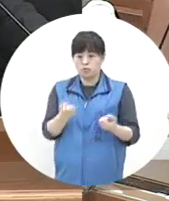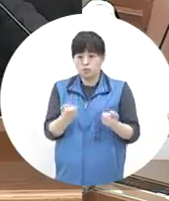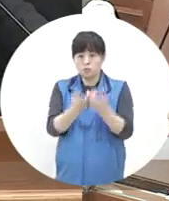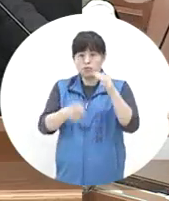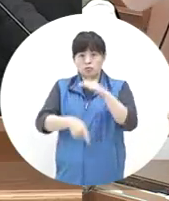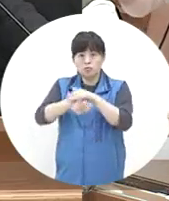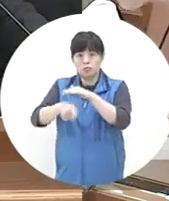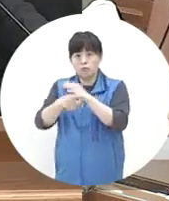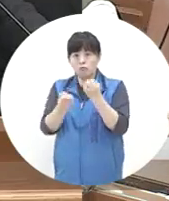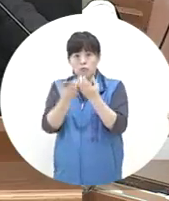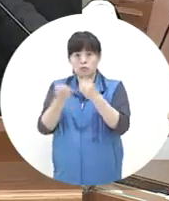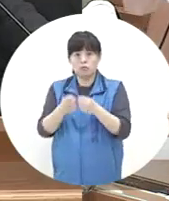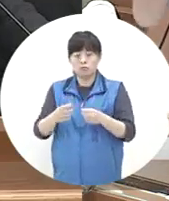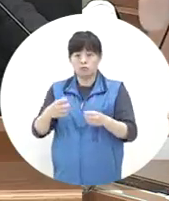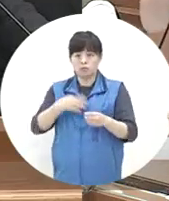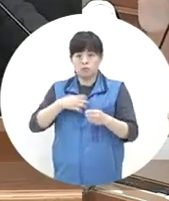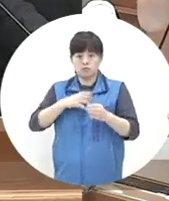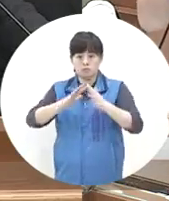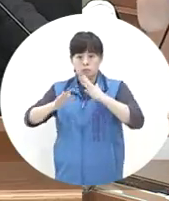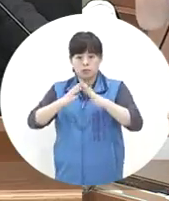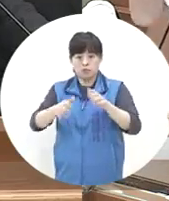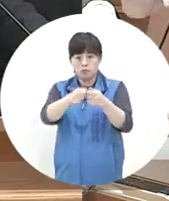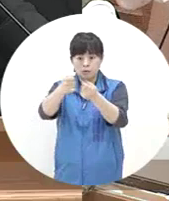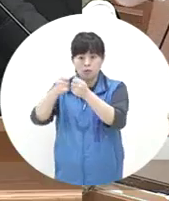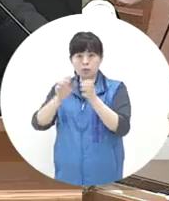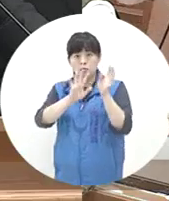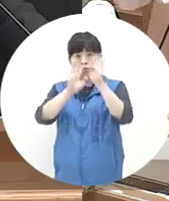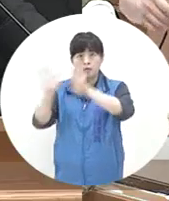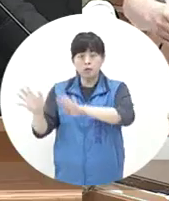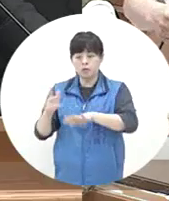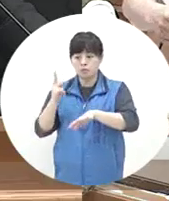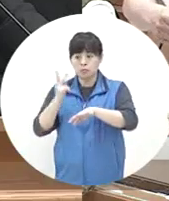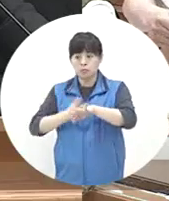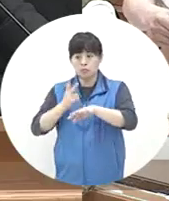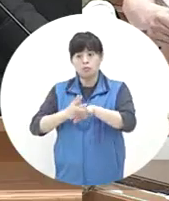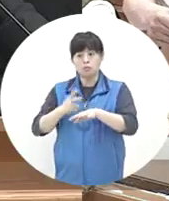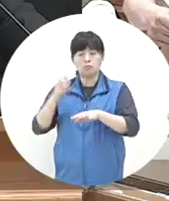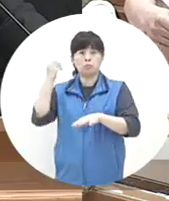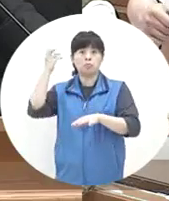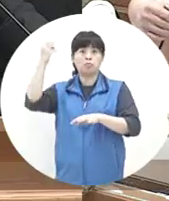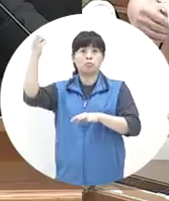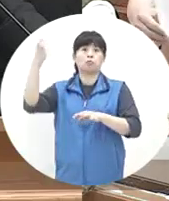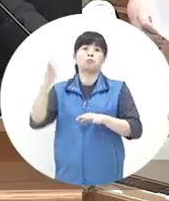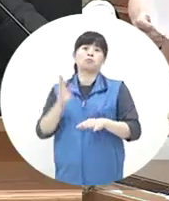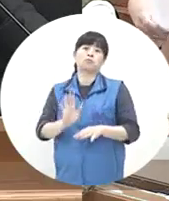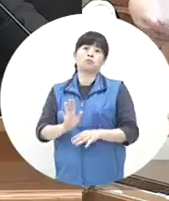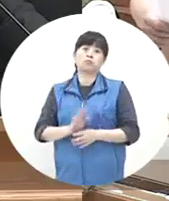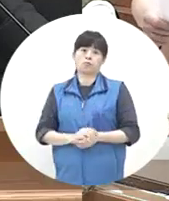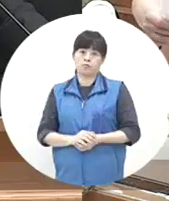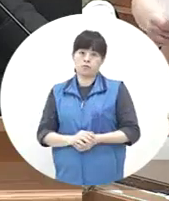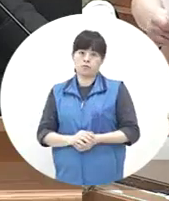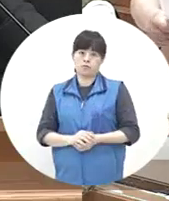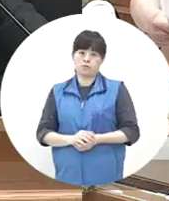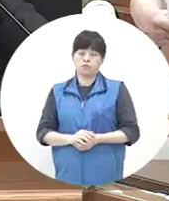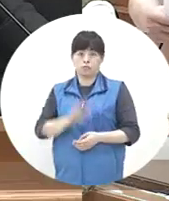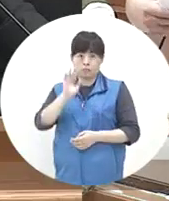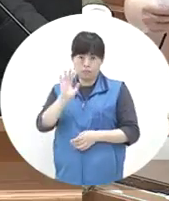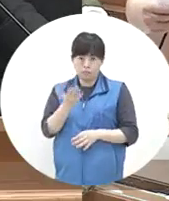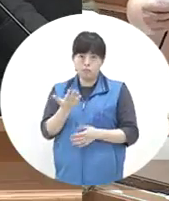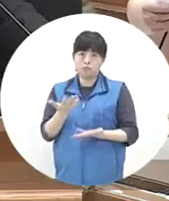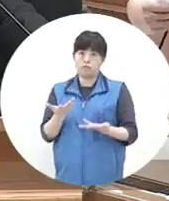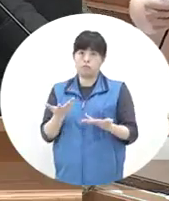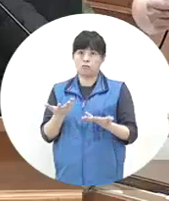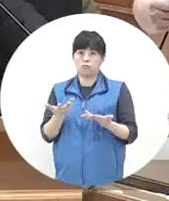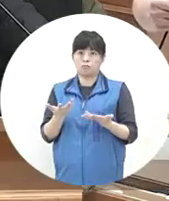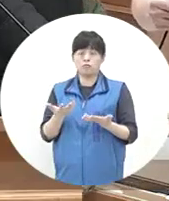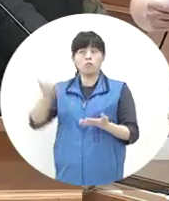或是恐攻或是其他破坏的行为，科技也是日新月异，对不对？啊，但是啊，